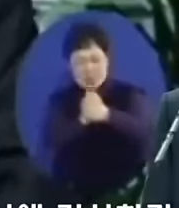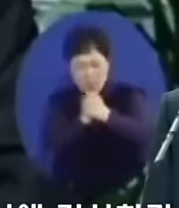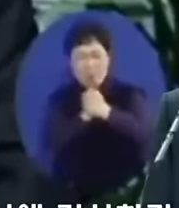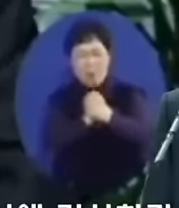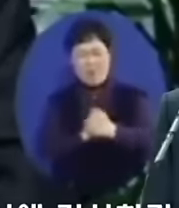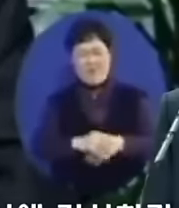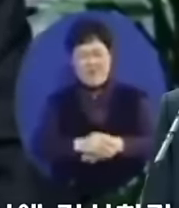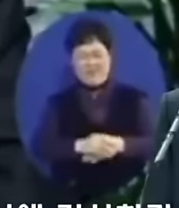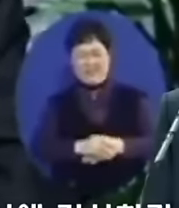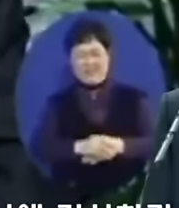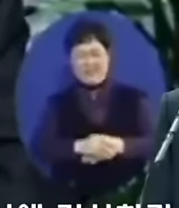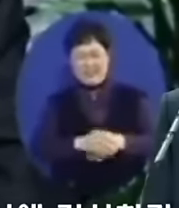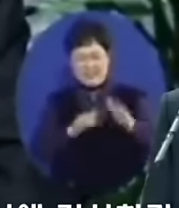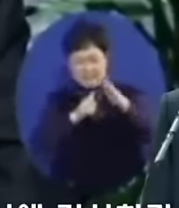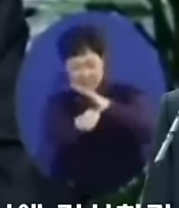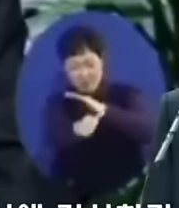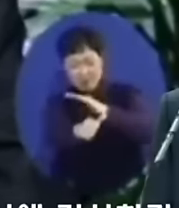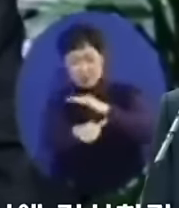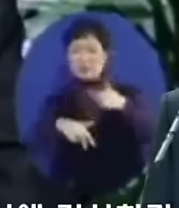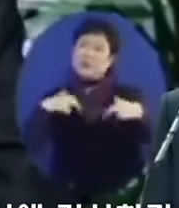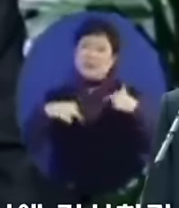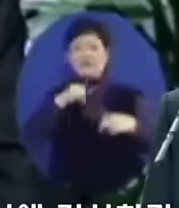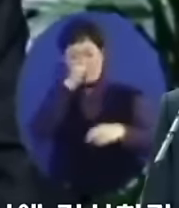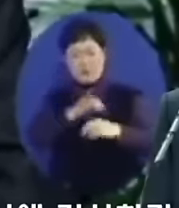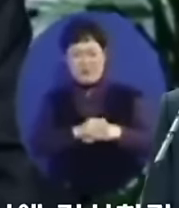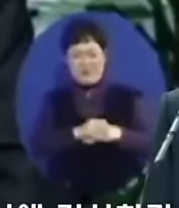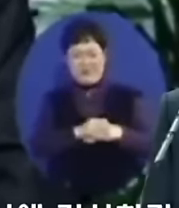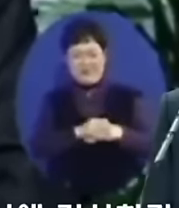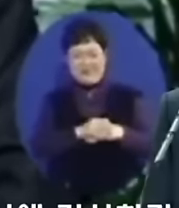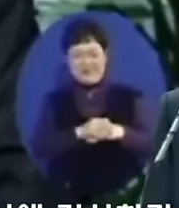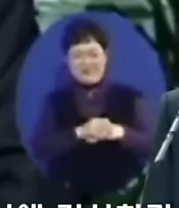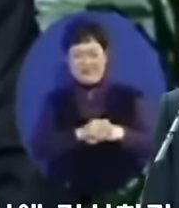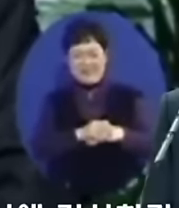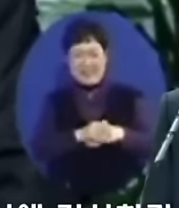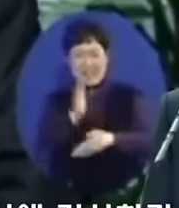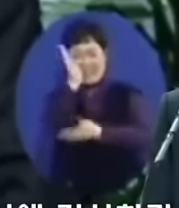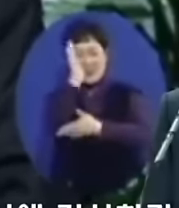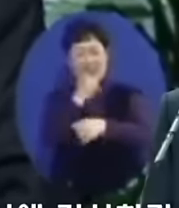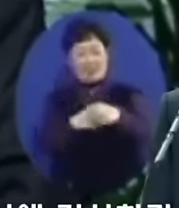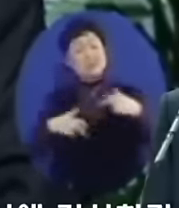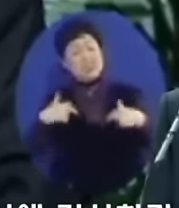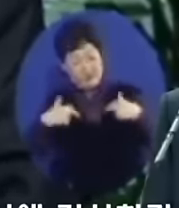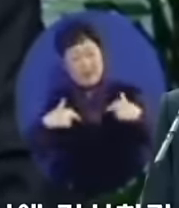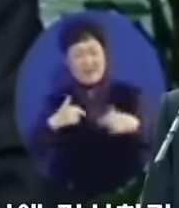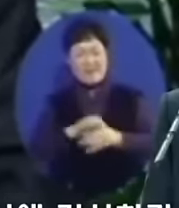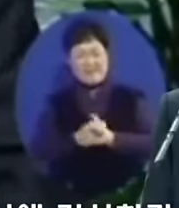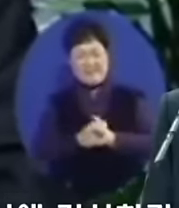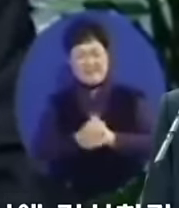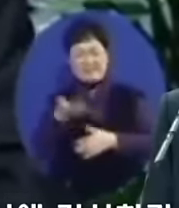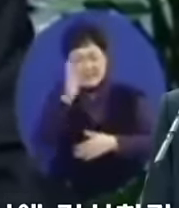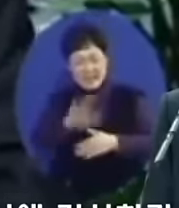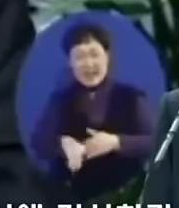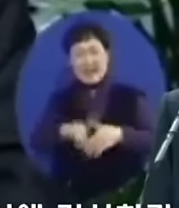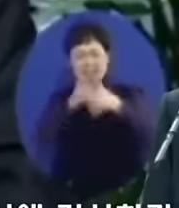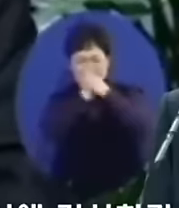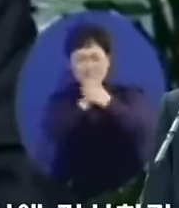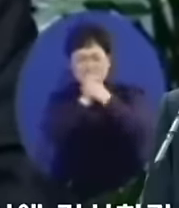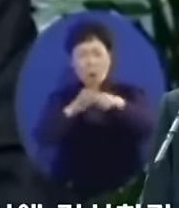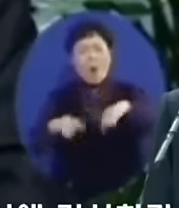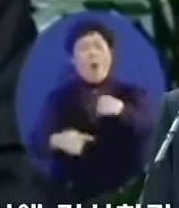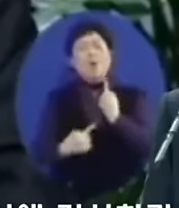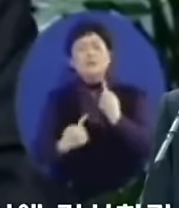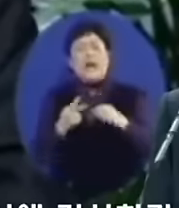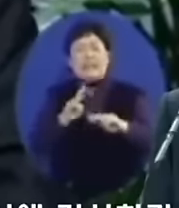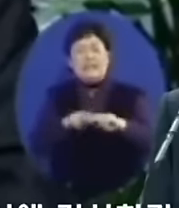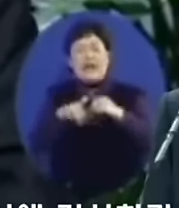기도였습니다. 신방하는 것은 재밌지요. 설교하는 것도 즐겁습니다. 그러나 기도하는 것은 혼자 앉아서